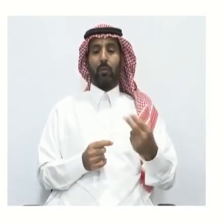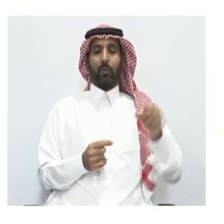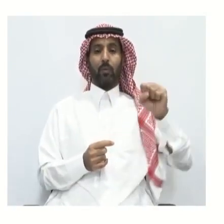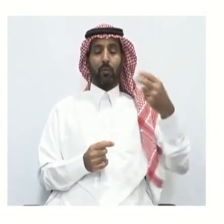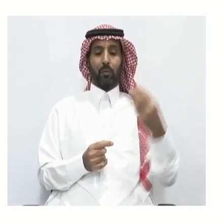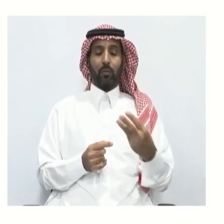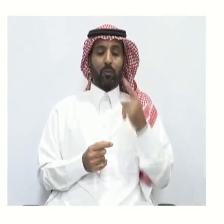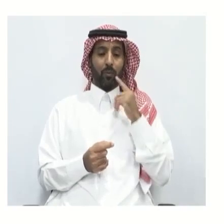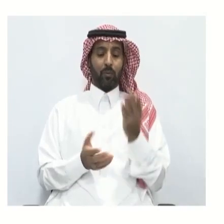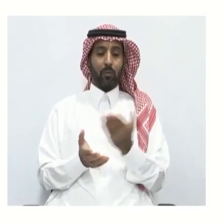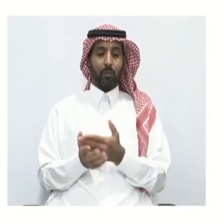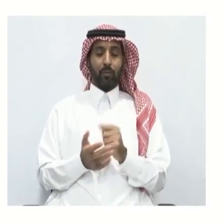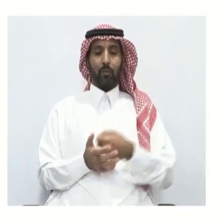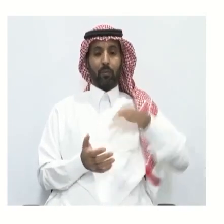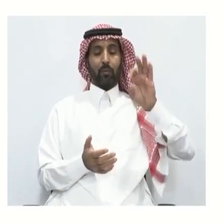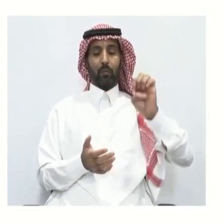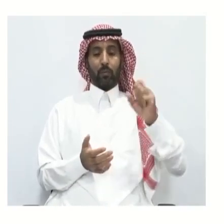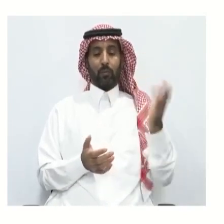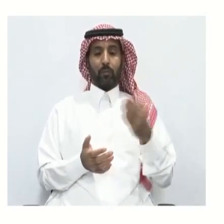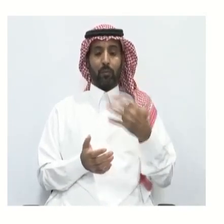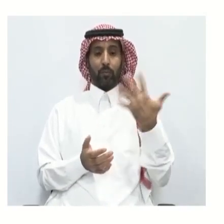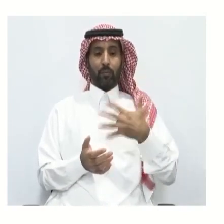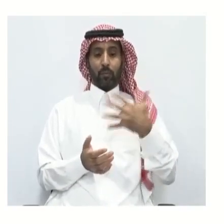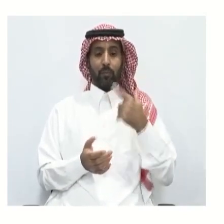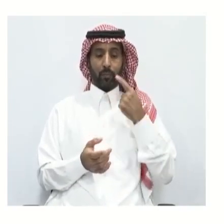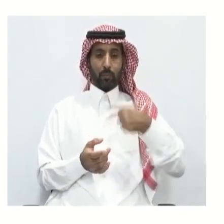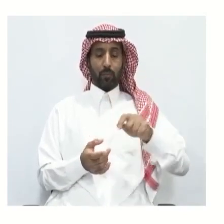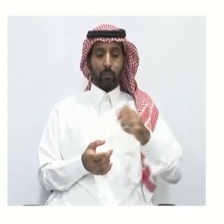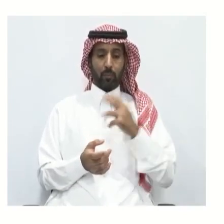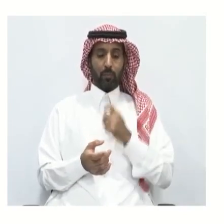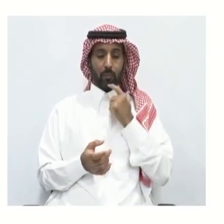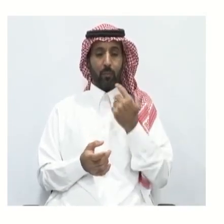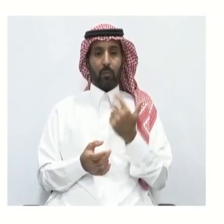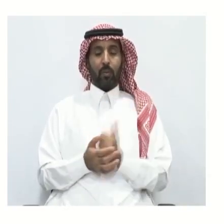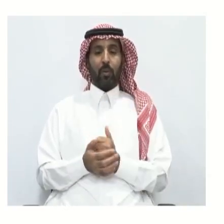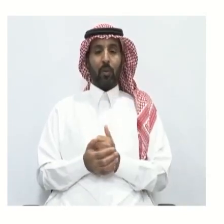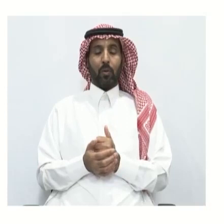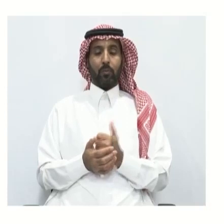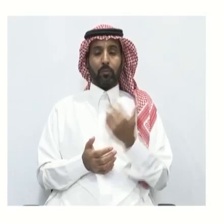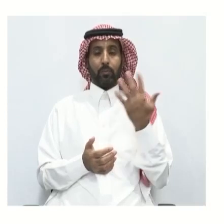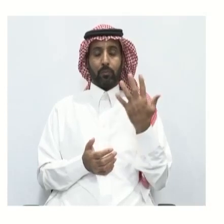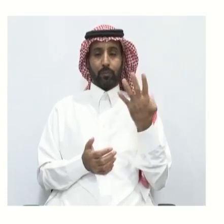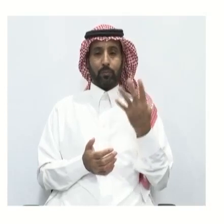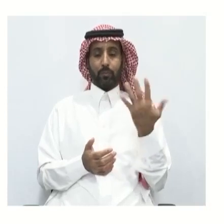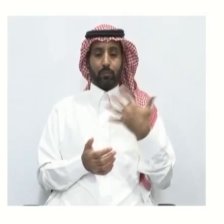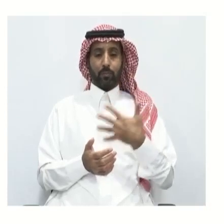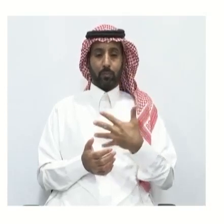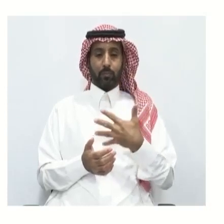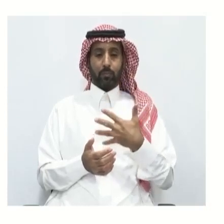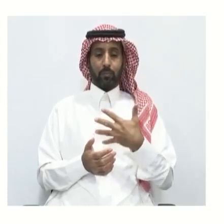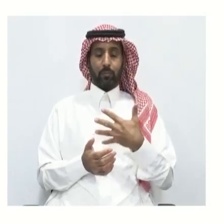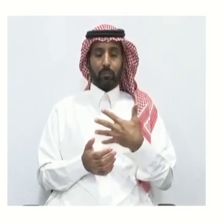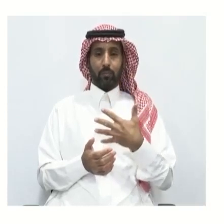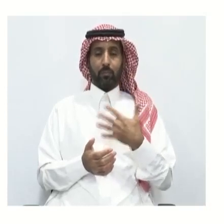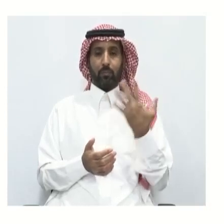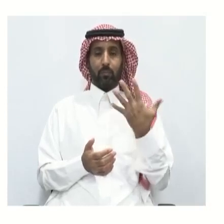كتله الكبريت وكتله الحديد الحديد لديه هنا اثنان اذا سنضرب الخمسه وخمسين في اثنان الكبريت لديه ثلاثه اذا